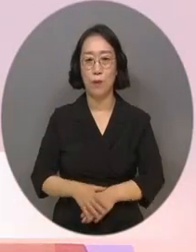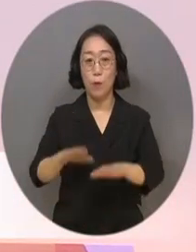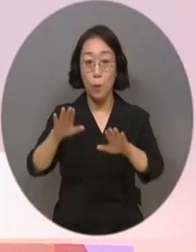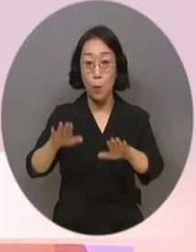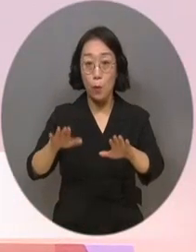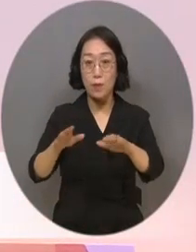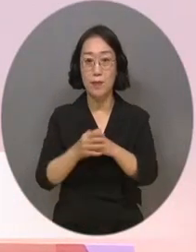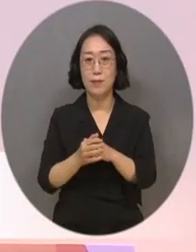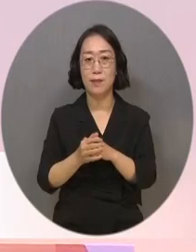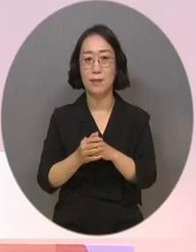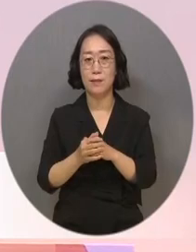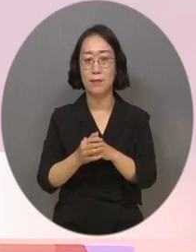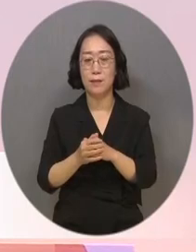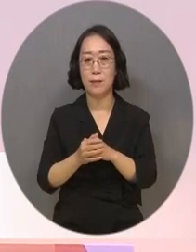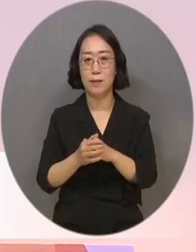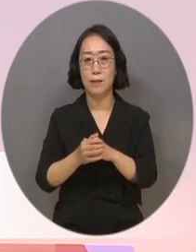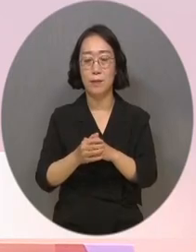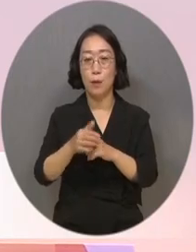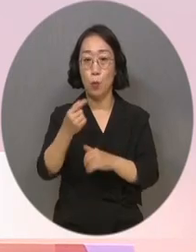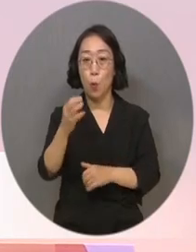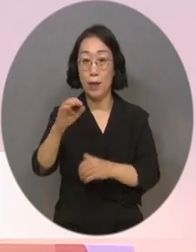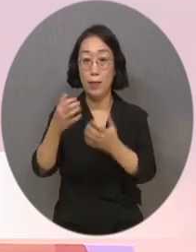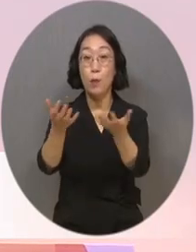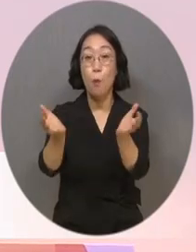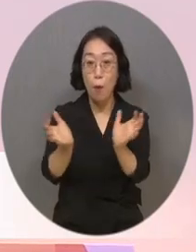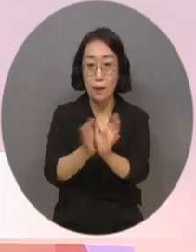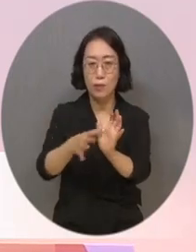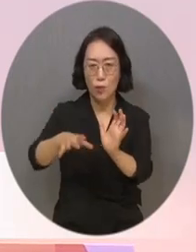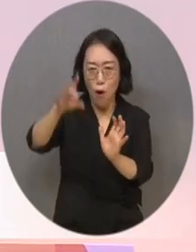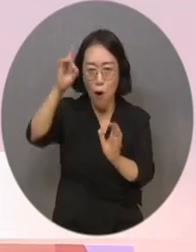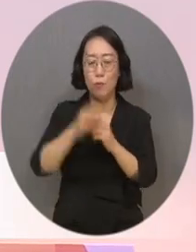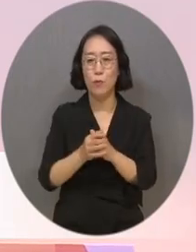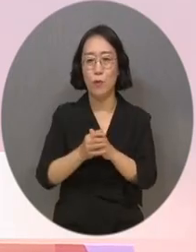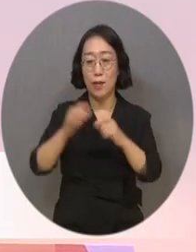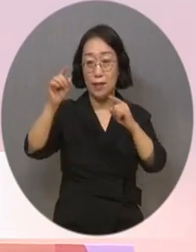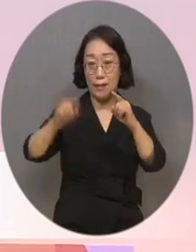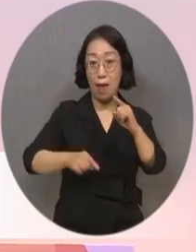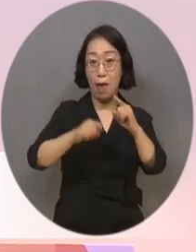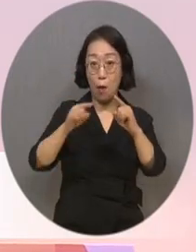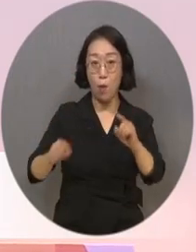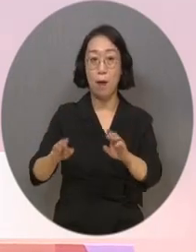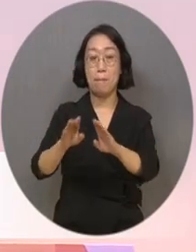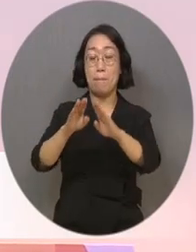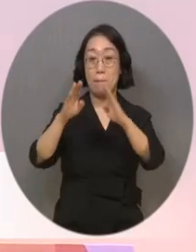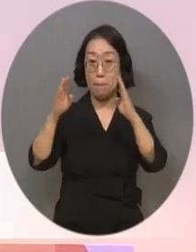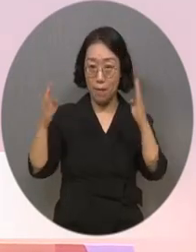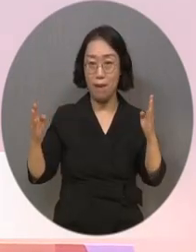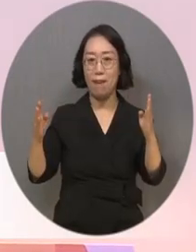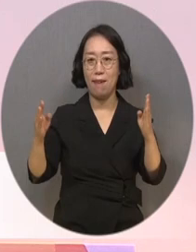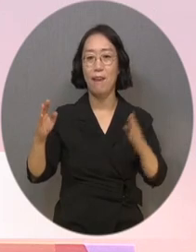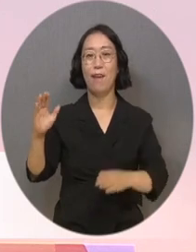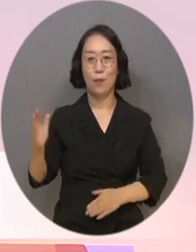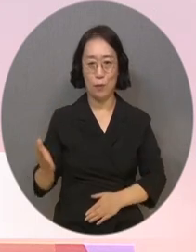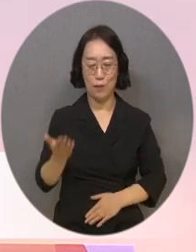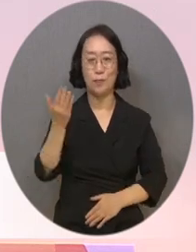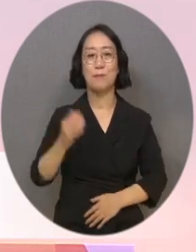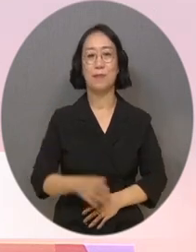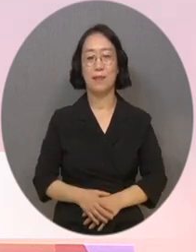이번에 우리 대한노인회가 처음으로 대통령기 대회를